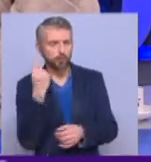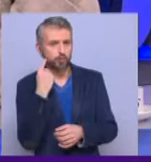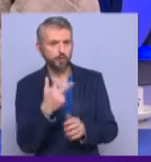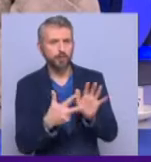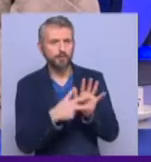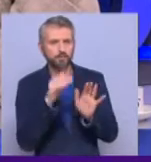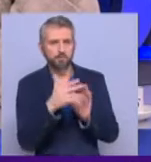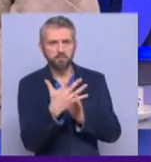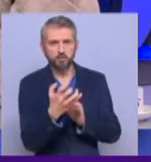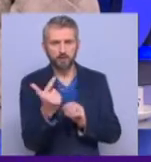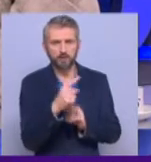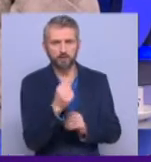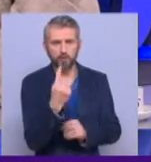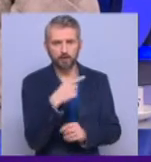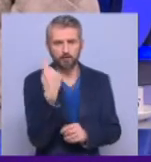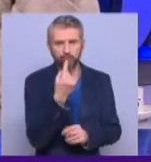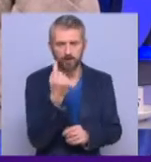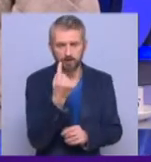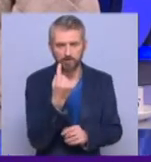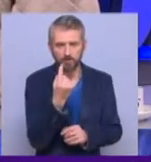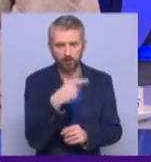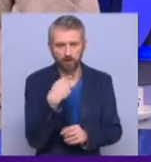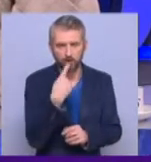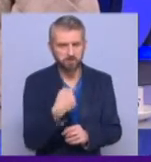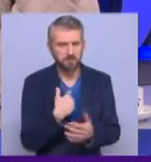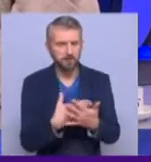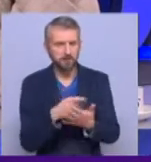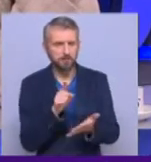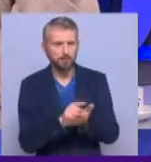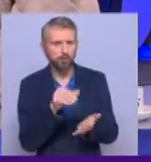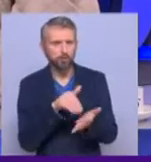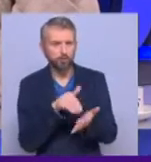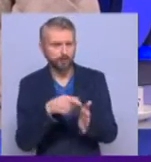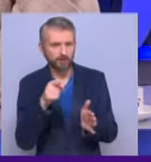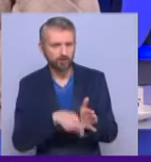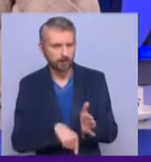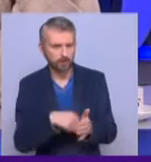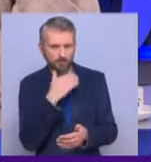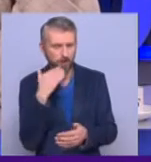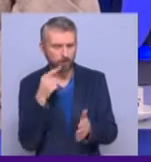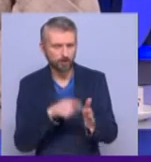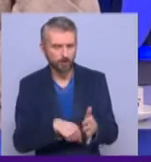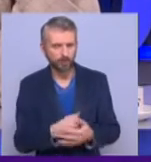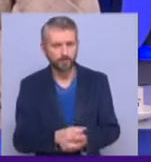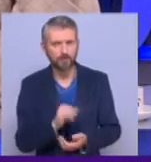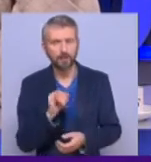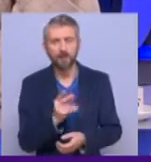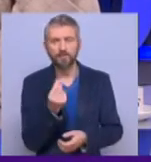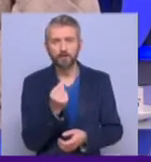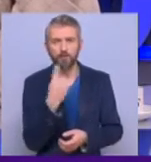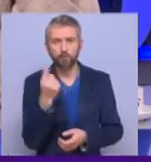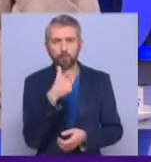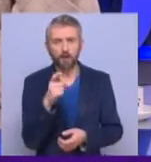8,5 тисяч гривень за один лічильник малюють. Мені здається, що він має коштувати дешевше, суттєво дешевше. І в тарифи